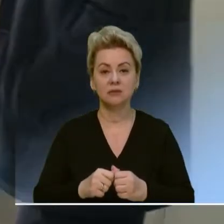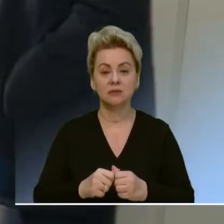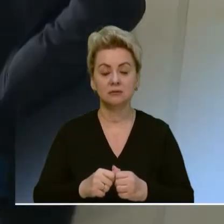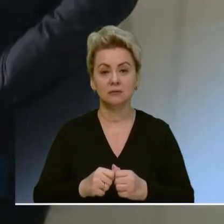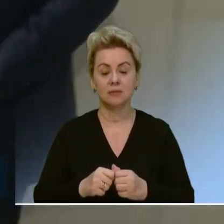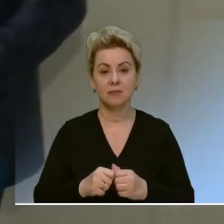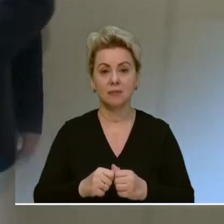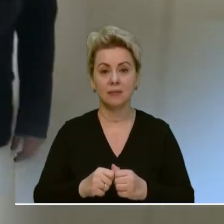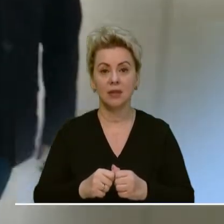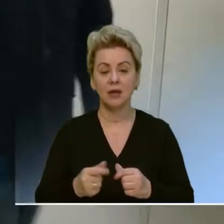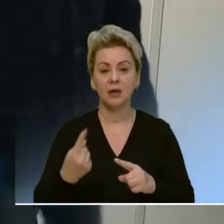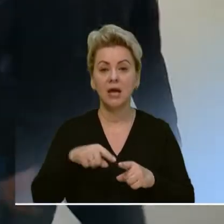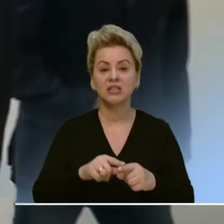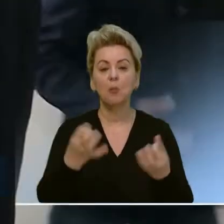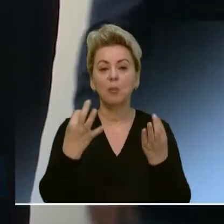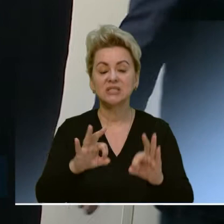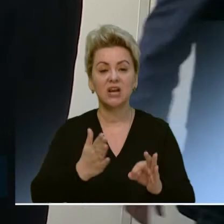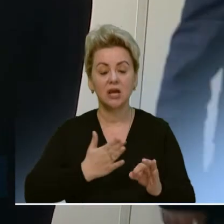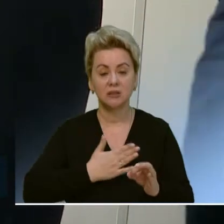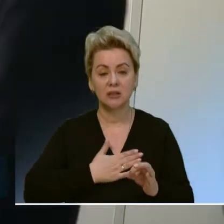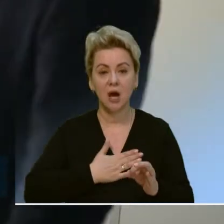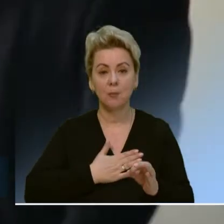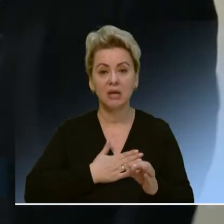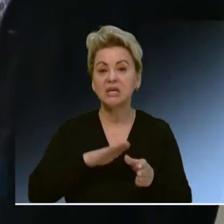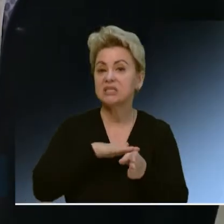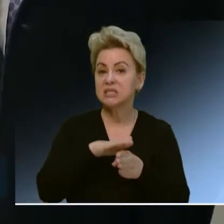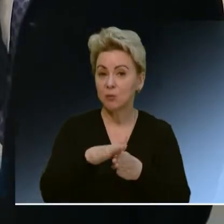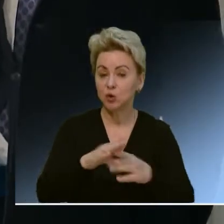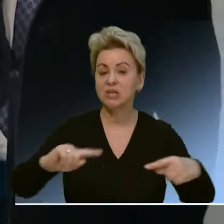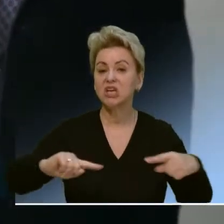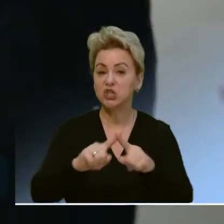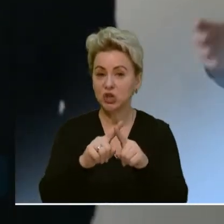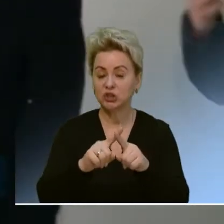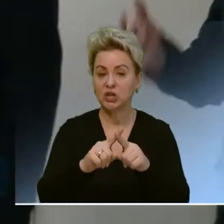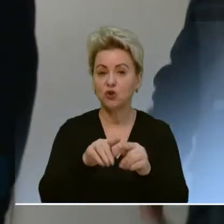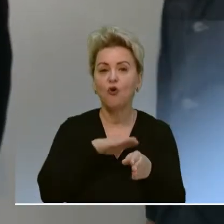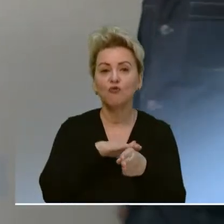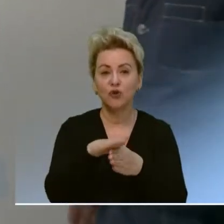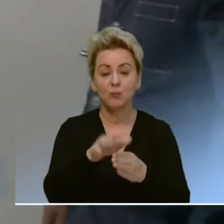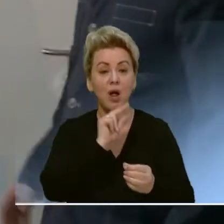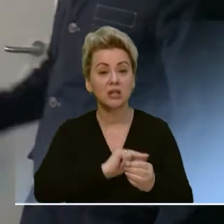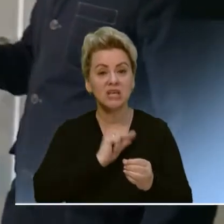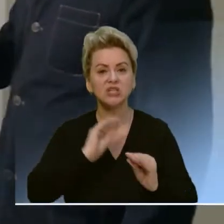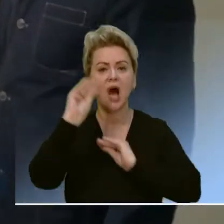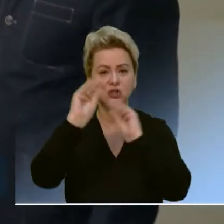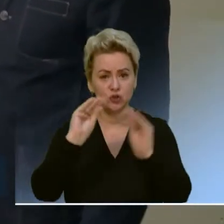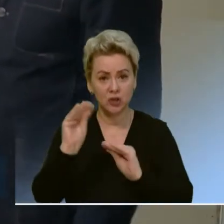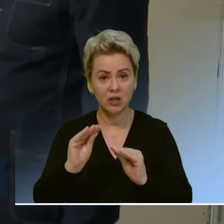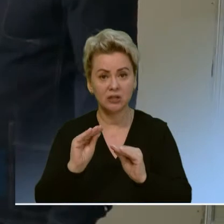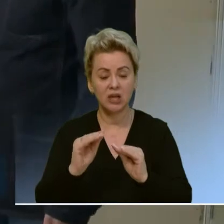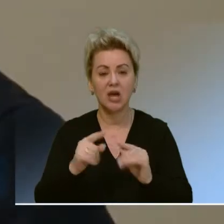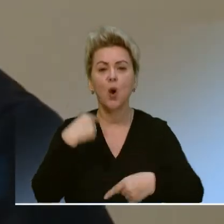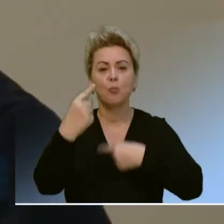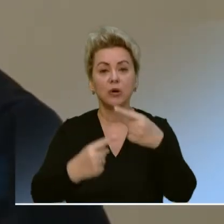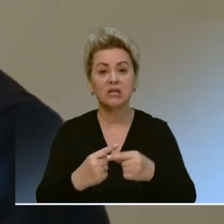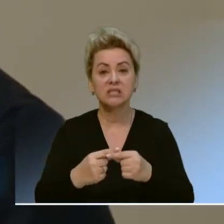Это позволяет нам с соблюдением технологии выполнять работы по отделке, в том числе мокрые